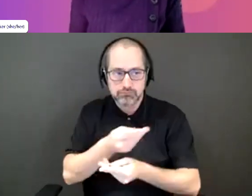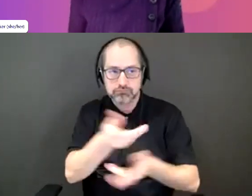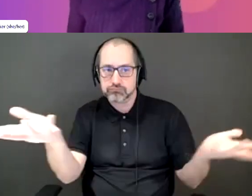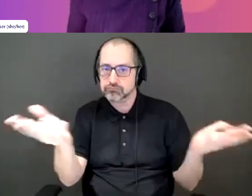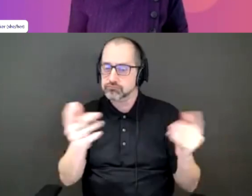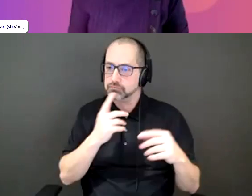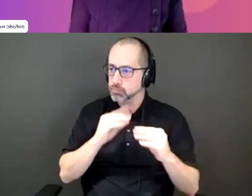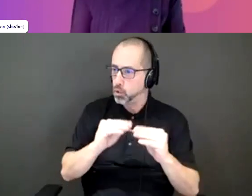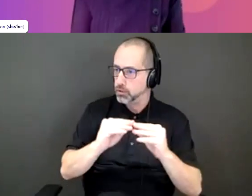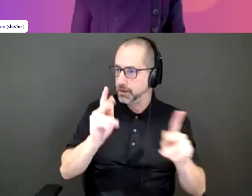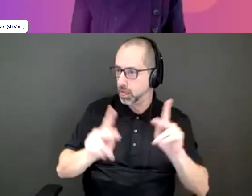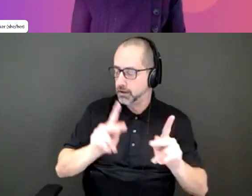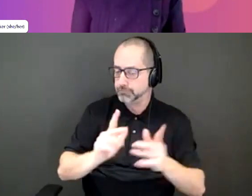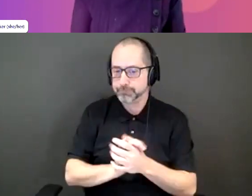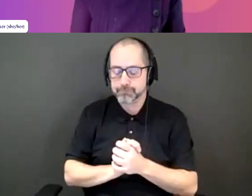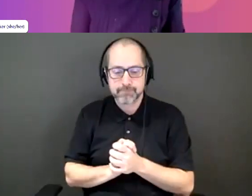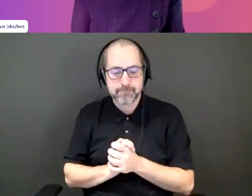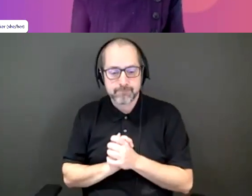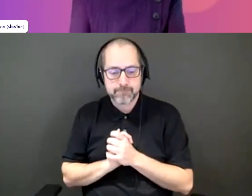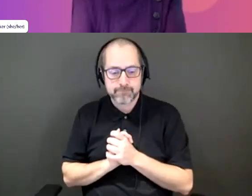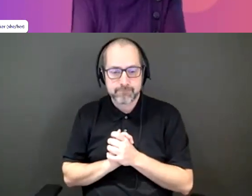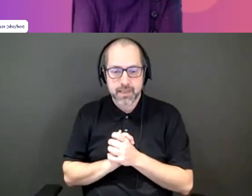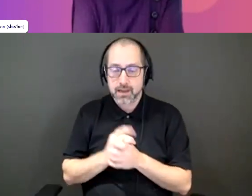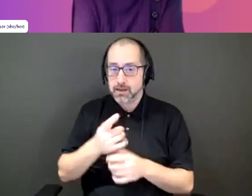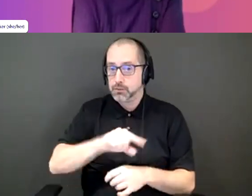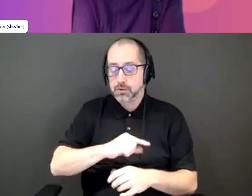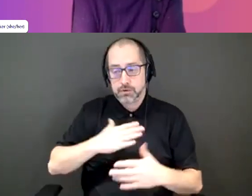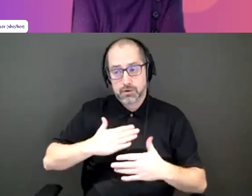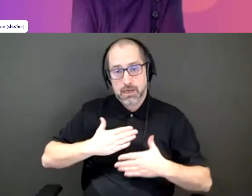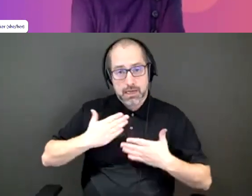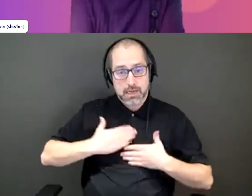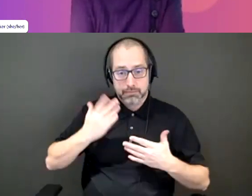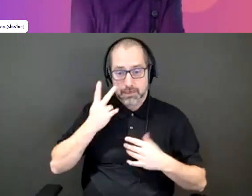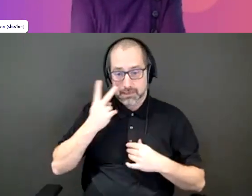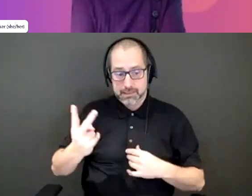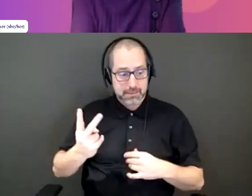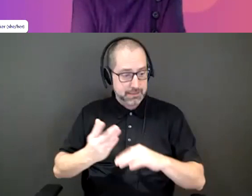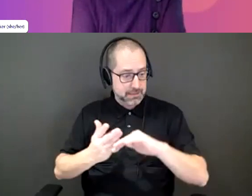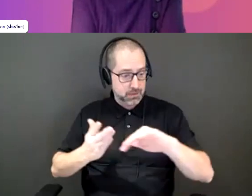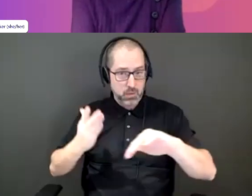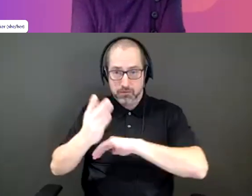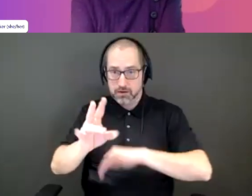plus accessible et davantage déjà alors là dessus